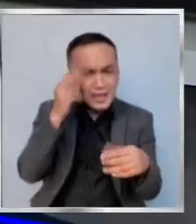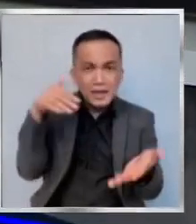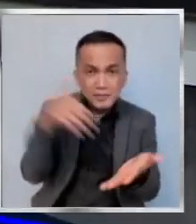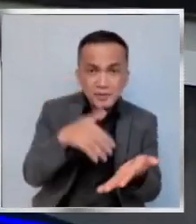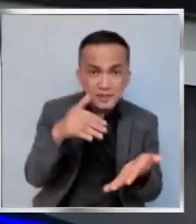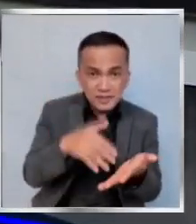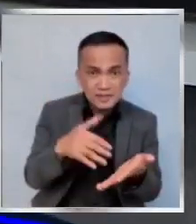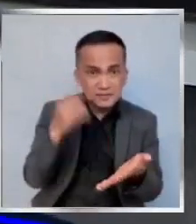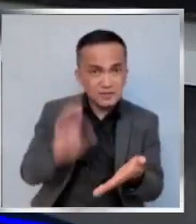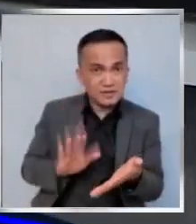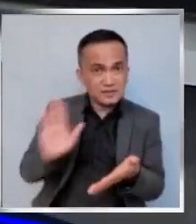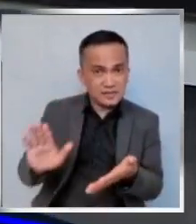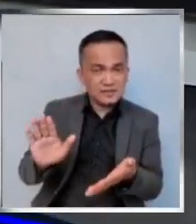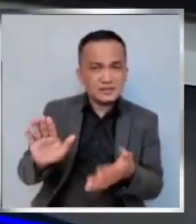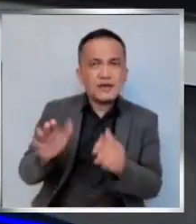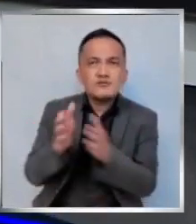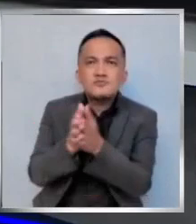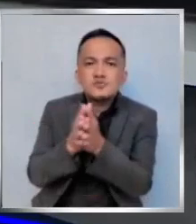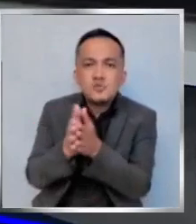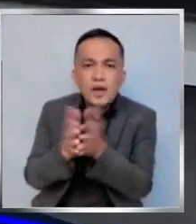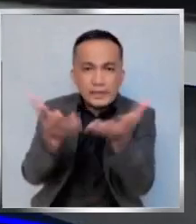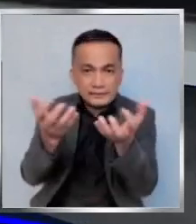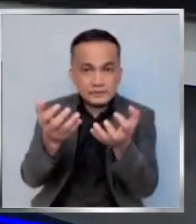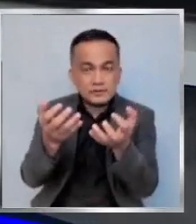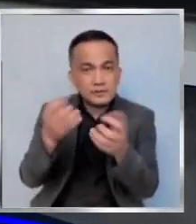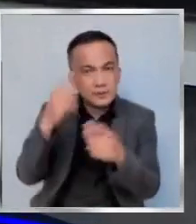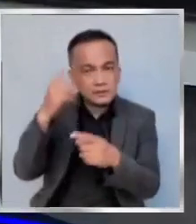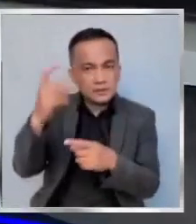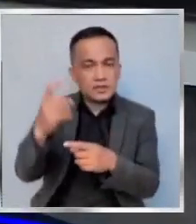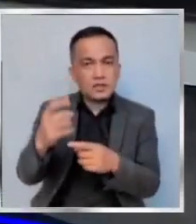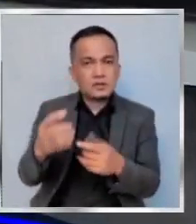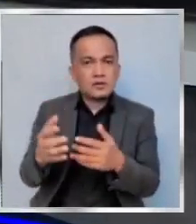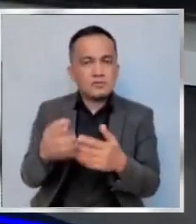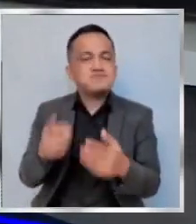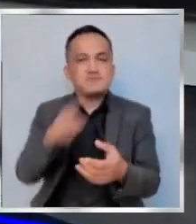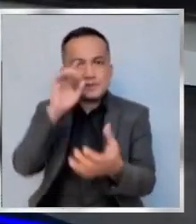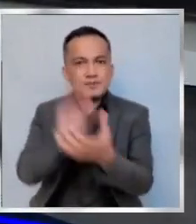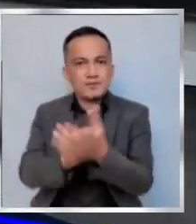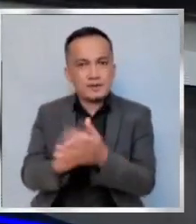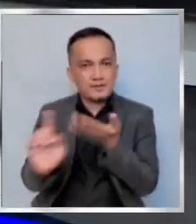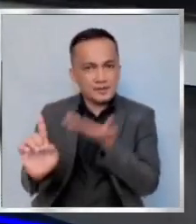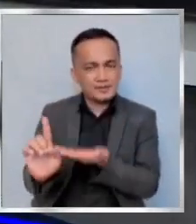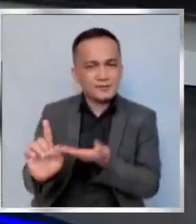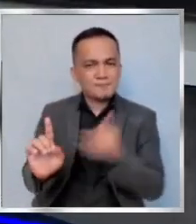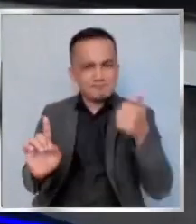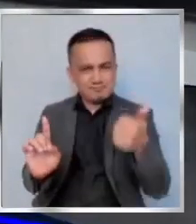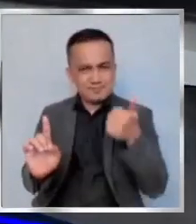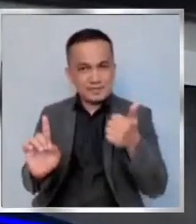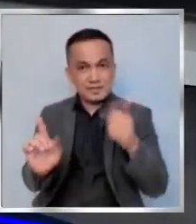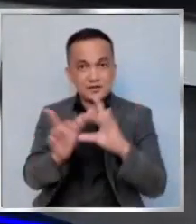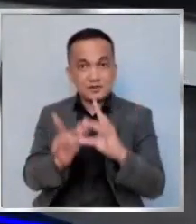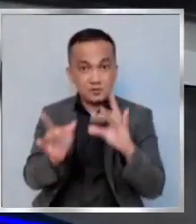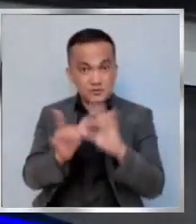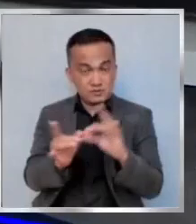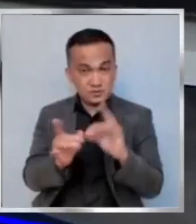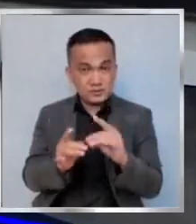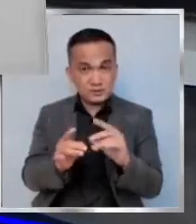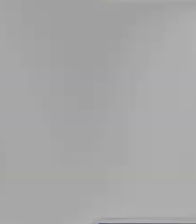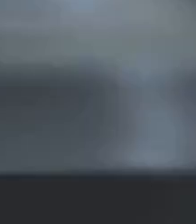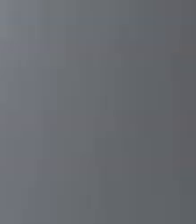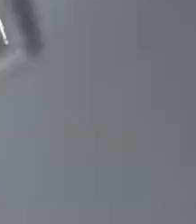kanyang inaasam na pangarap. Mapahanga tayo sa kanyang thumbs up na kwento sa pagtutok ni Oscar